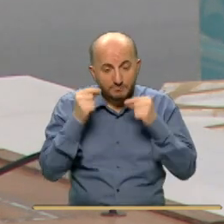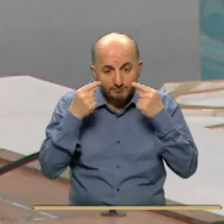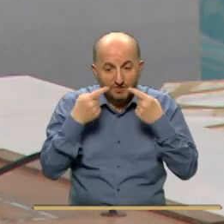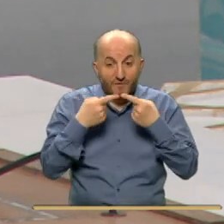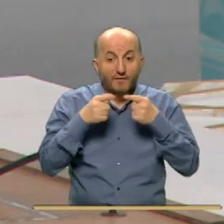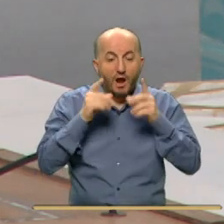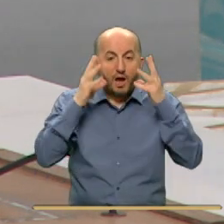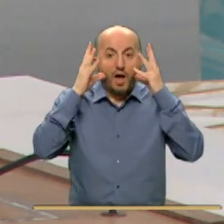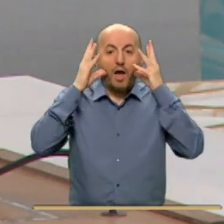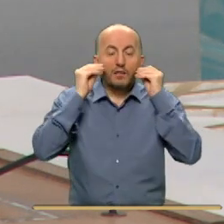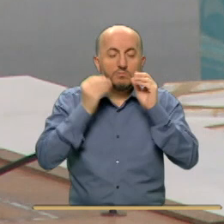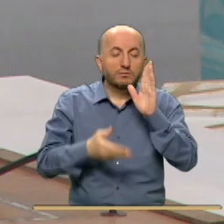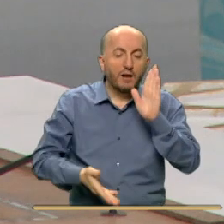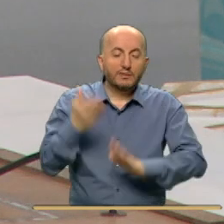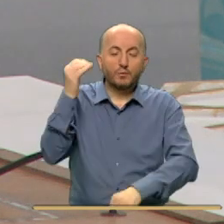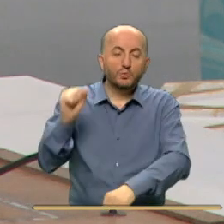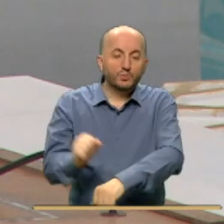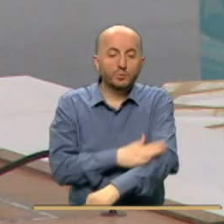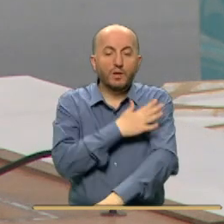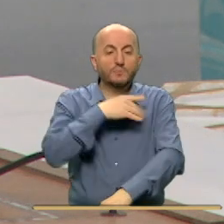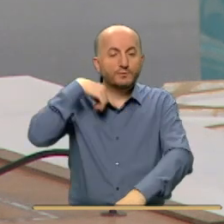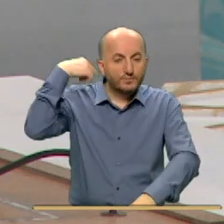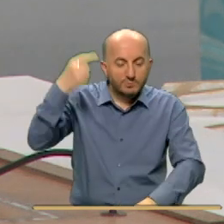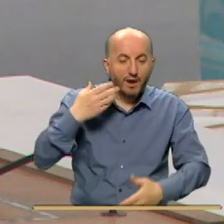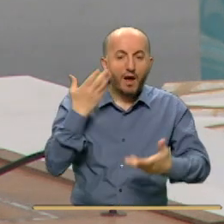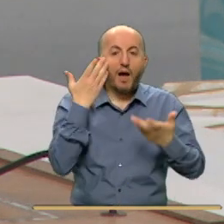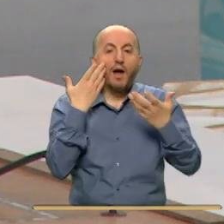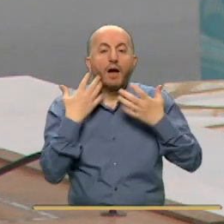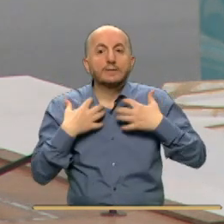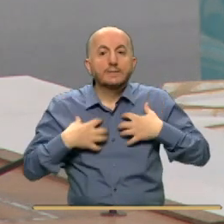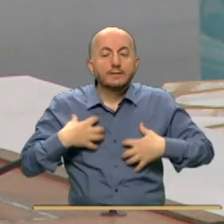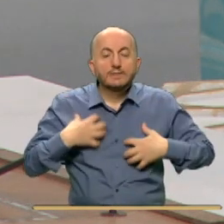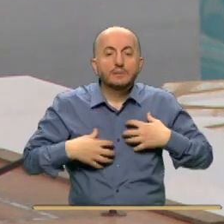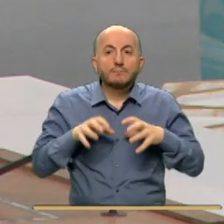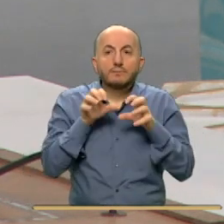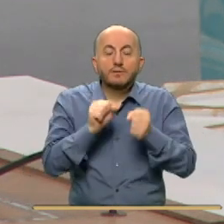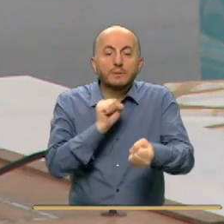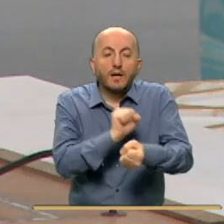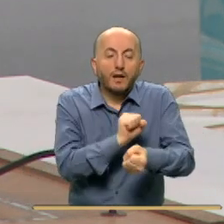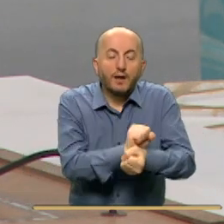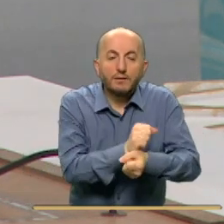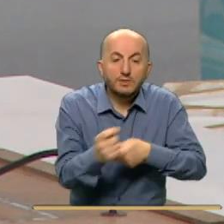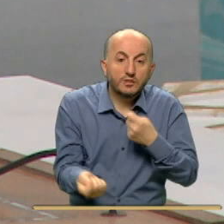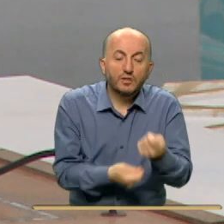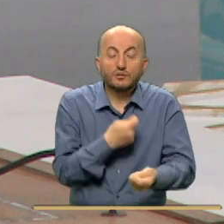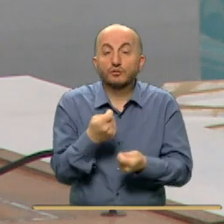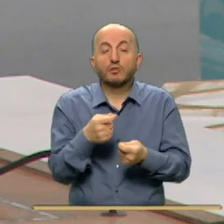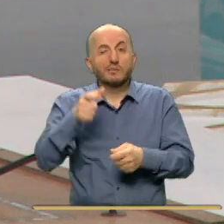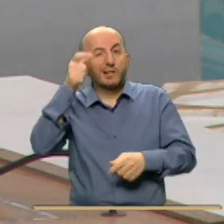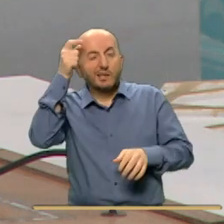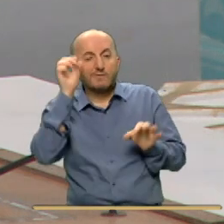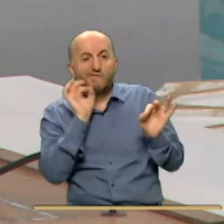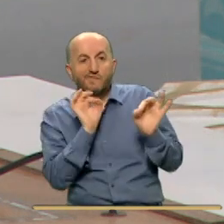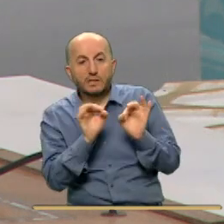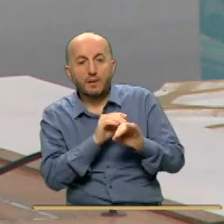artırmalı. Duygularımız, düşüncelerimiz, heva heveslerimiz, tutkularımız bizi esir almaya çalışıyor. Şeytanın